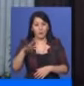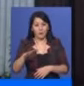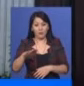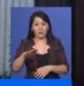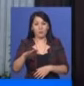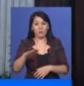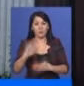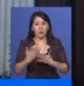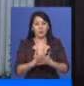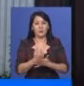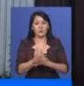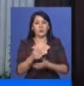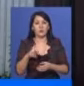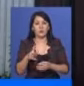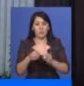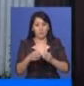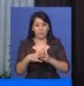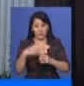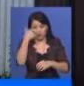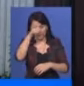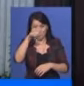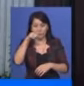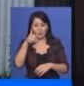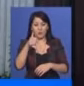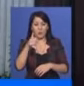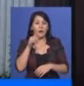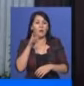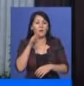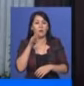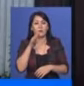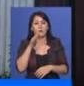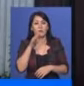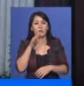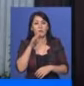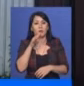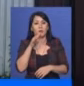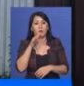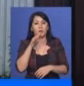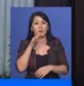денесі табылды 2015 жылы. Және сағат